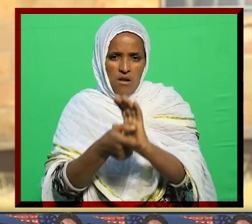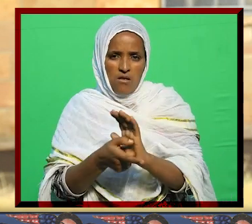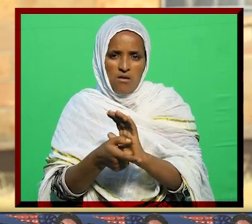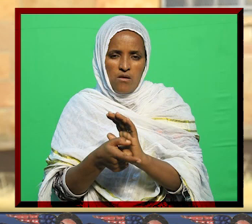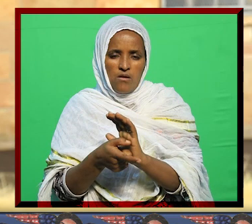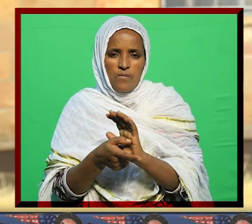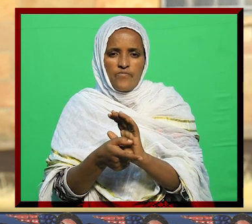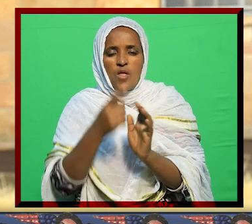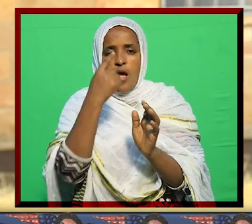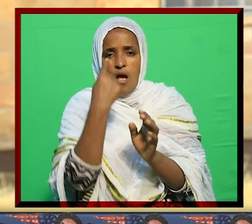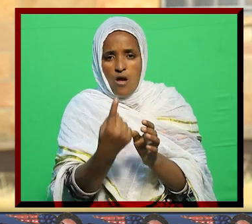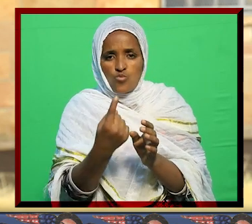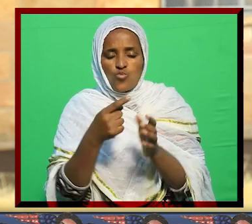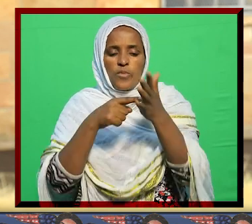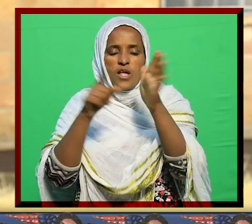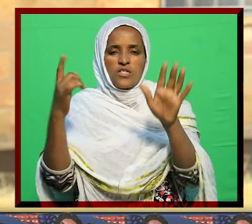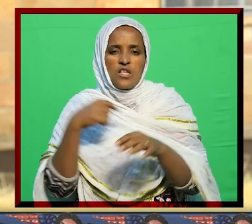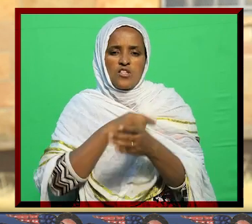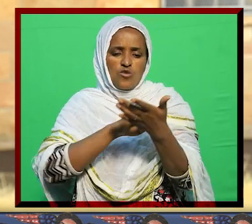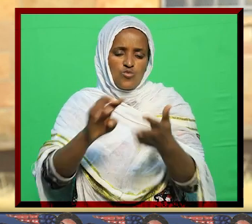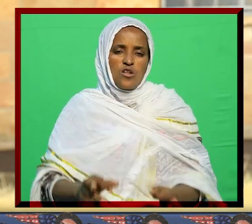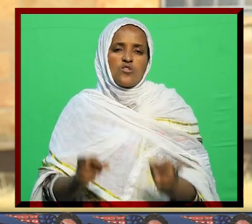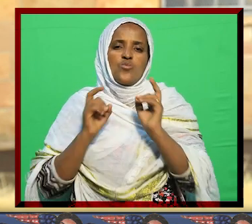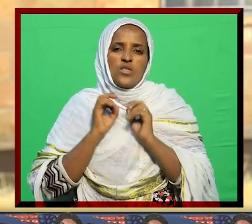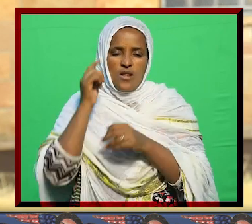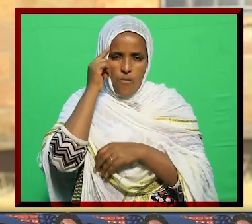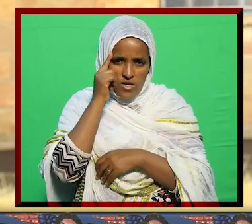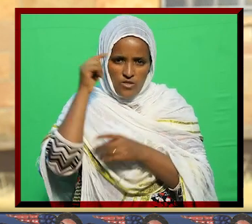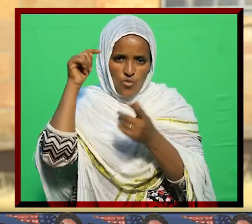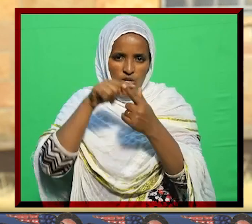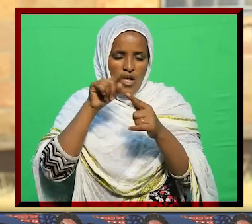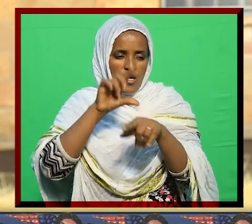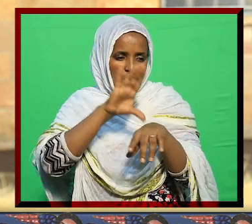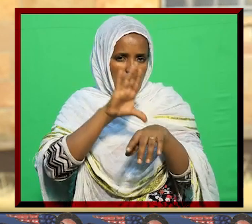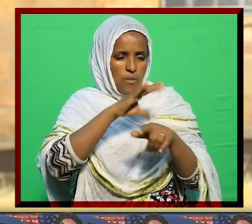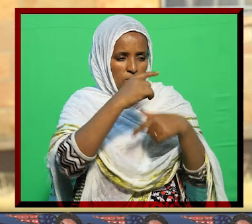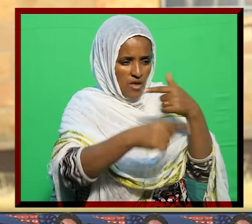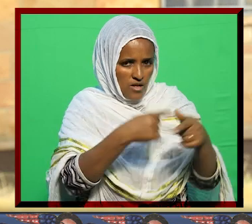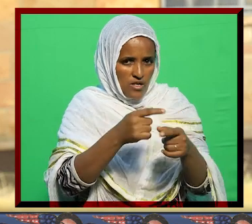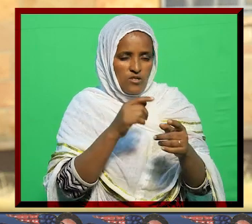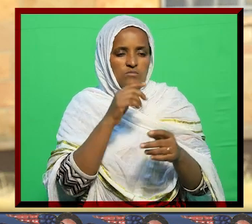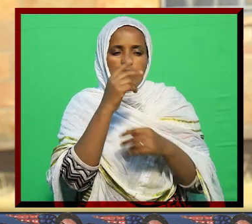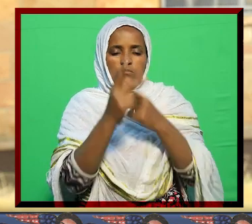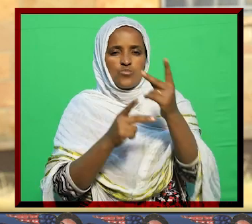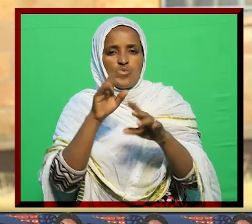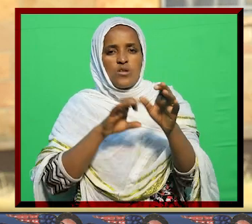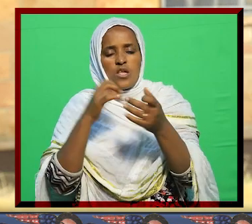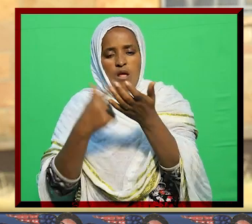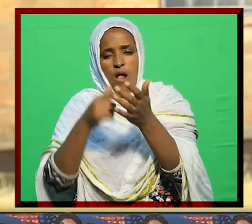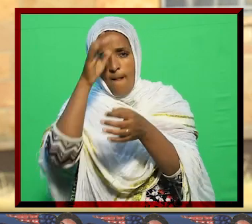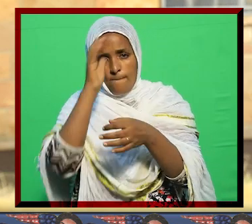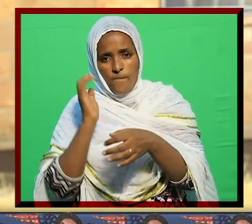ለምሳሌ አንዱ መገለጫችን የቅዱሳን ህይወት ለማሰብ ወደ ገዳም የጉዞ አድርገን እንሞክራለን።